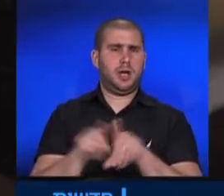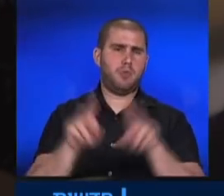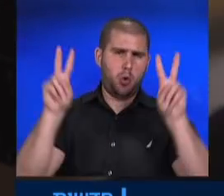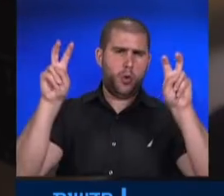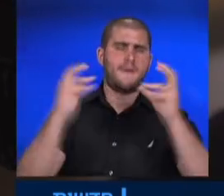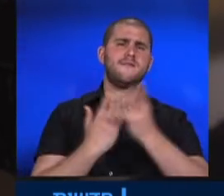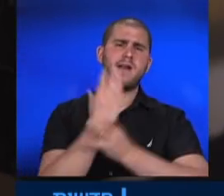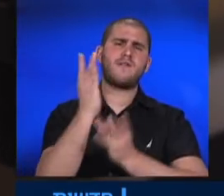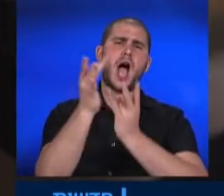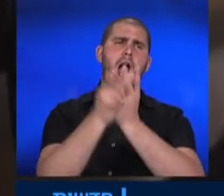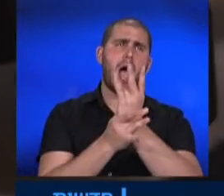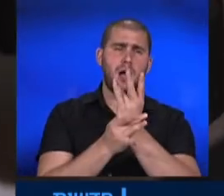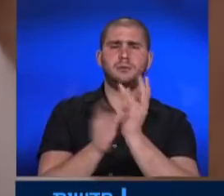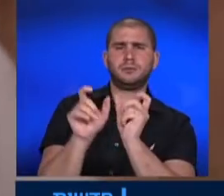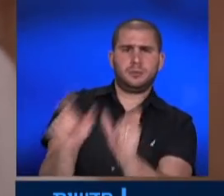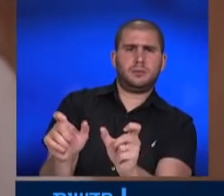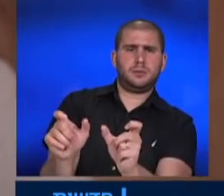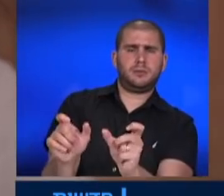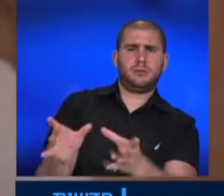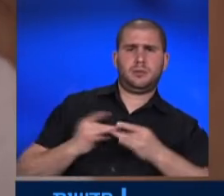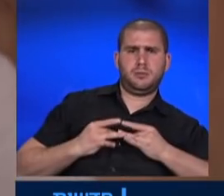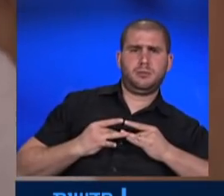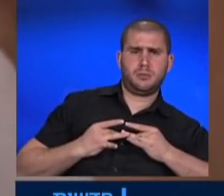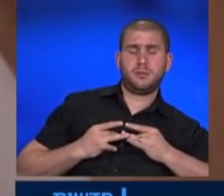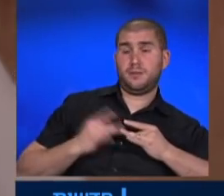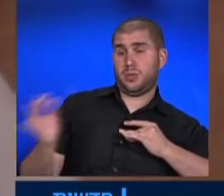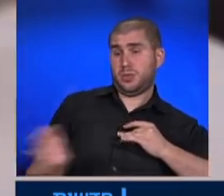כפפה שמונעת את ההדבקה בעצם בנגיף, שזה הדבר